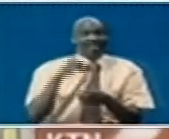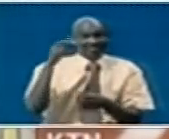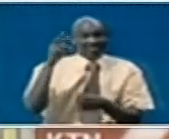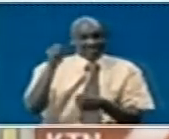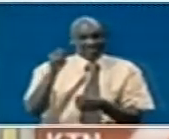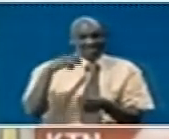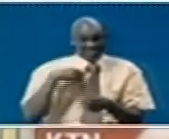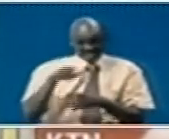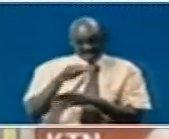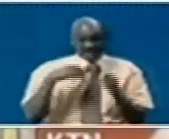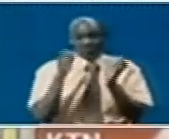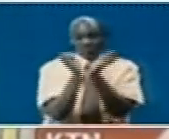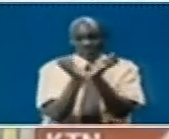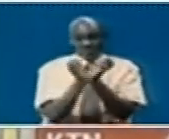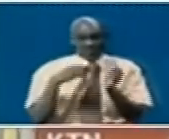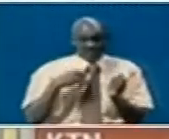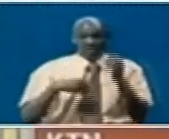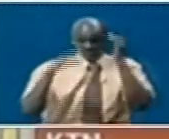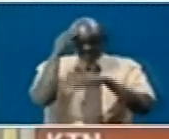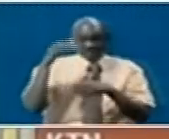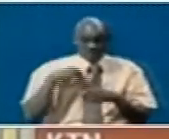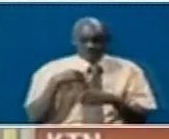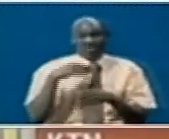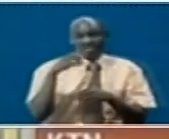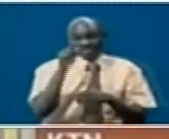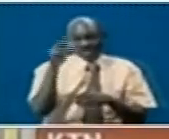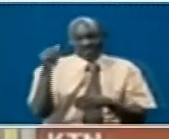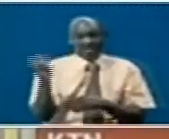Ugale, KTN, katika uwanja wa michezo wa chuo kikuu cha Dar es Salaam, Tanzania.